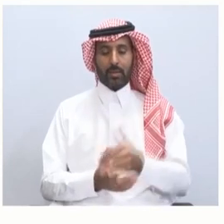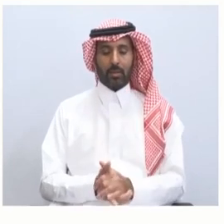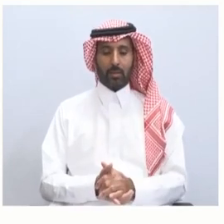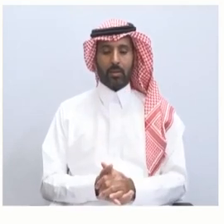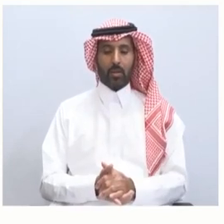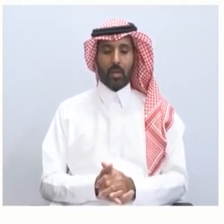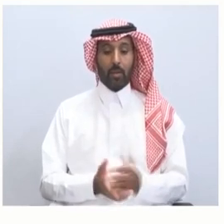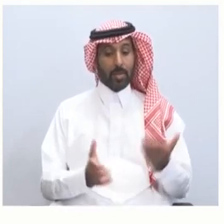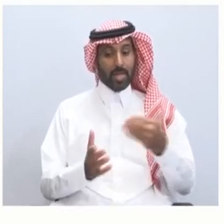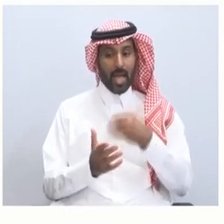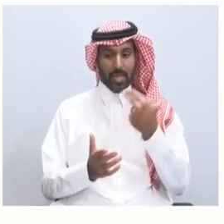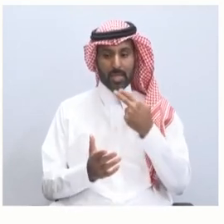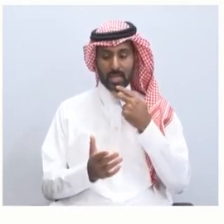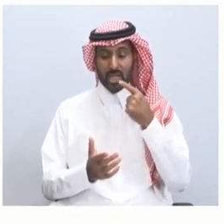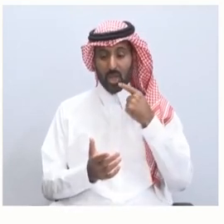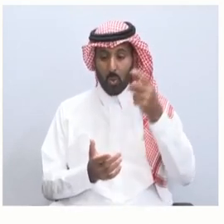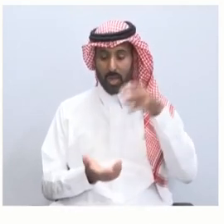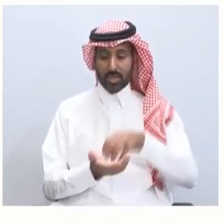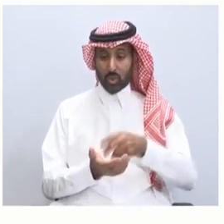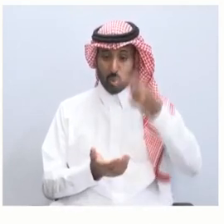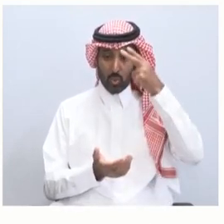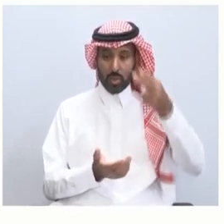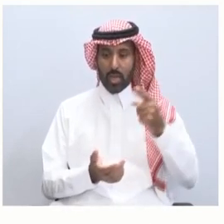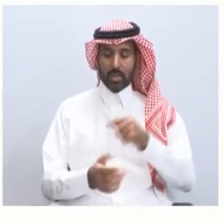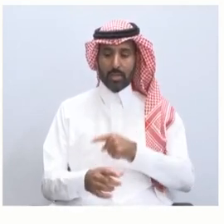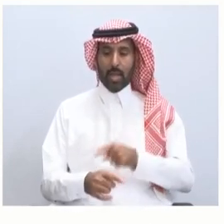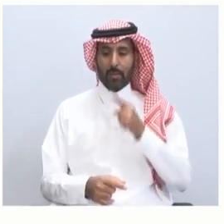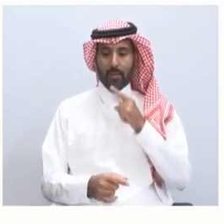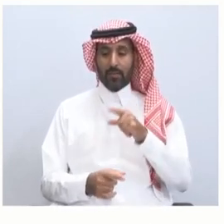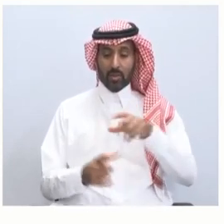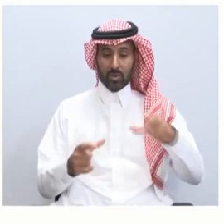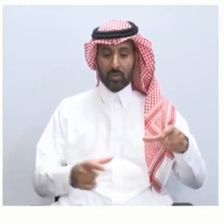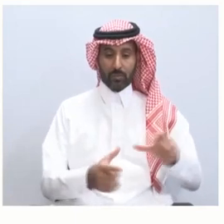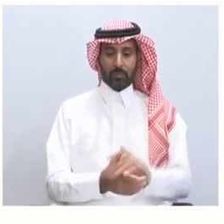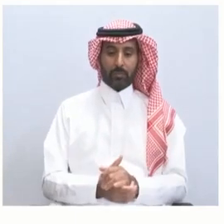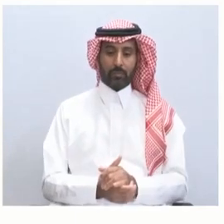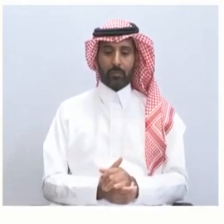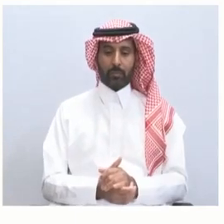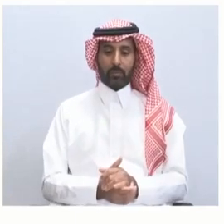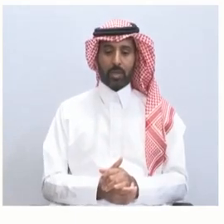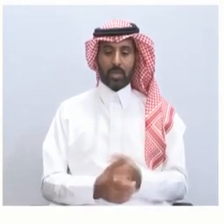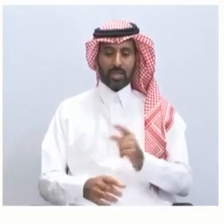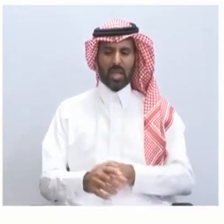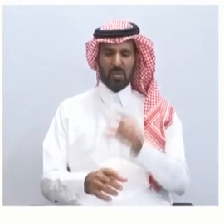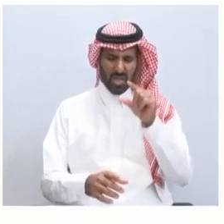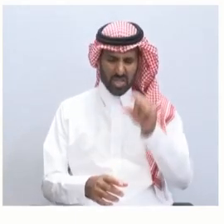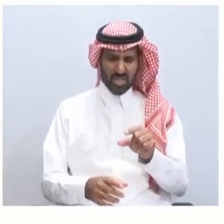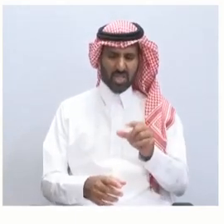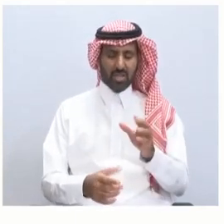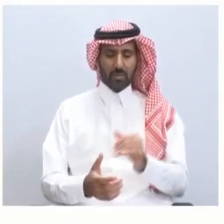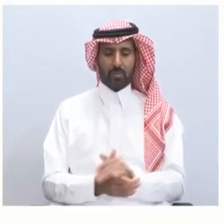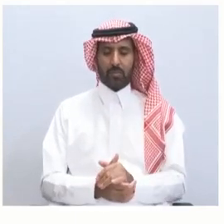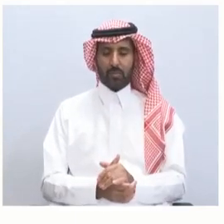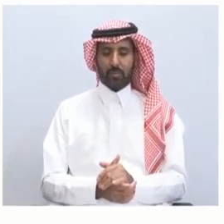من نهايه الدوله السعوديه وهذا الزمن في زمن الدول ابنائي وبنات الطلاب زمن قصير